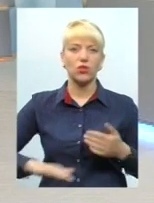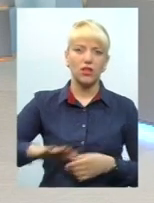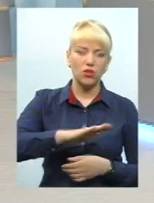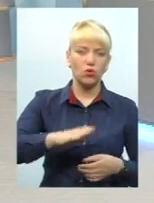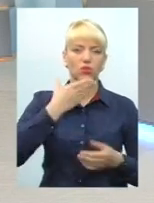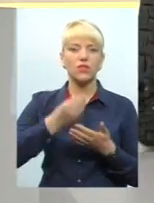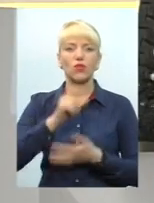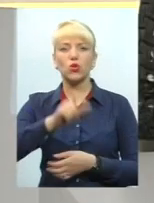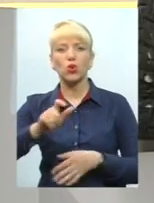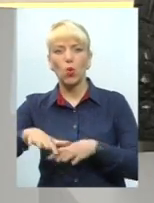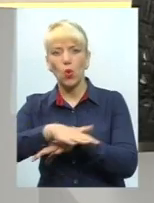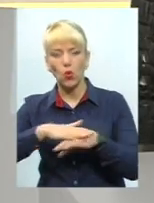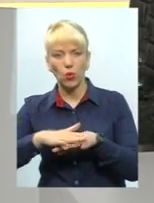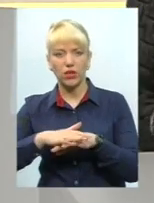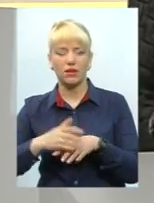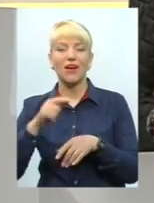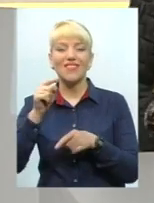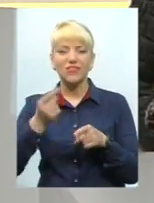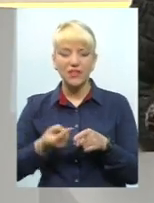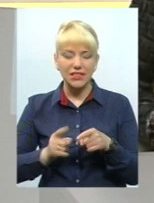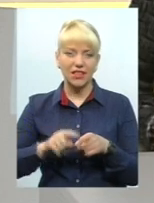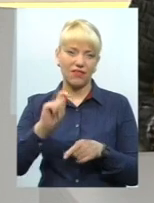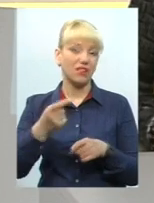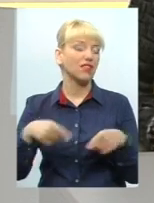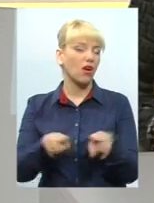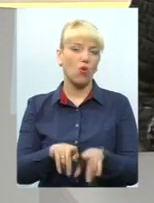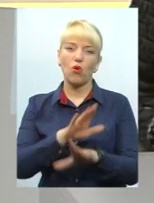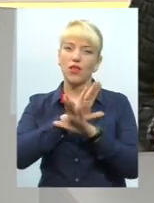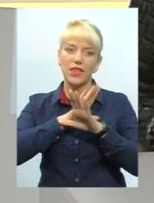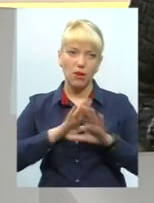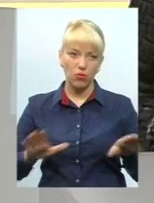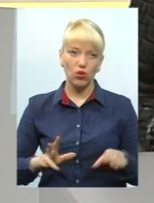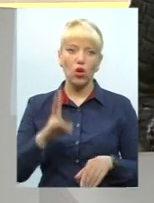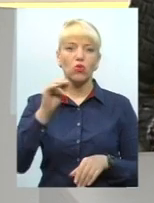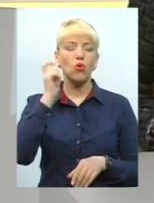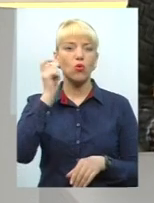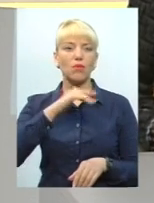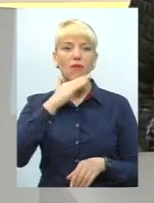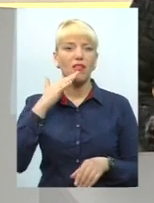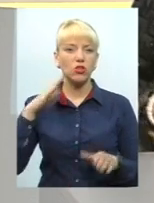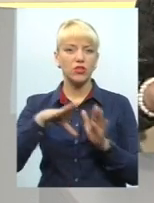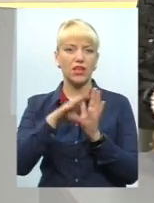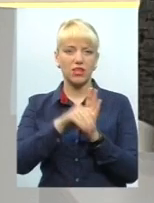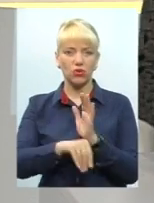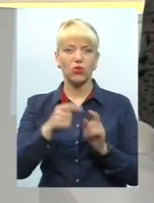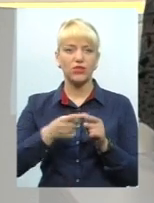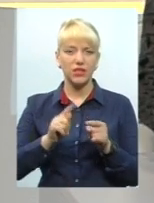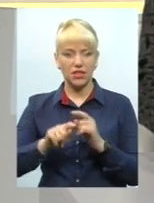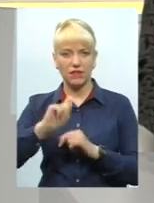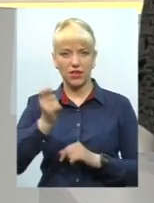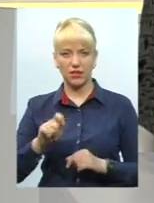цій війні. Тобто такого просто не було. Водночас українців дуже багато загинуло у тій війні,